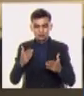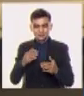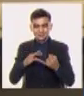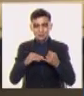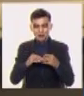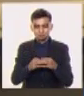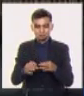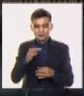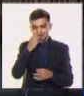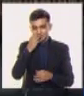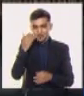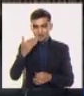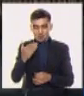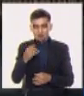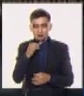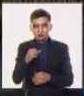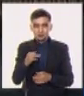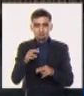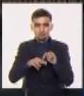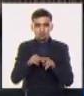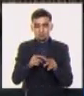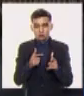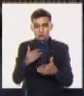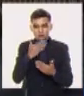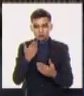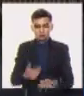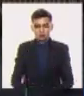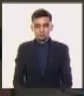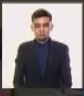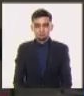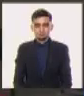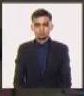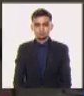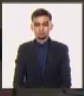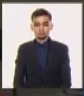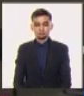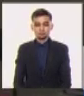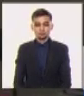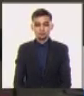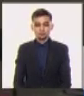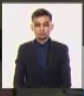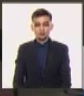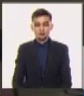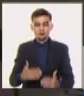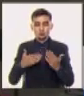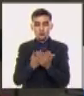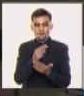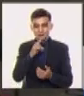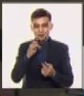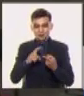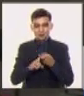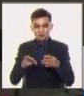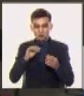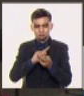площадь большого цирка так и не была застроена за все прошедшие века новый коронавирус серьезно